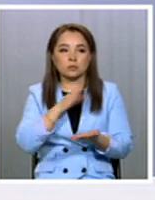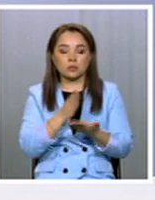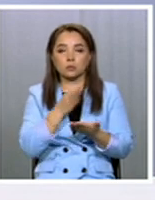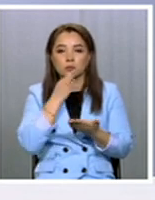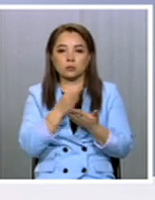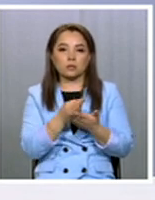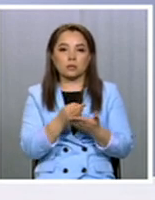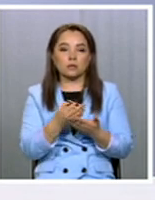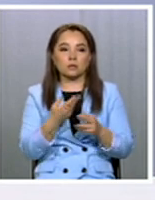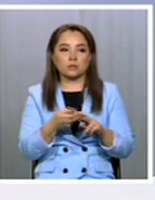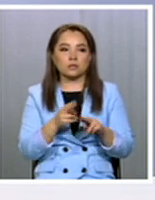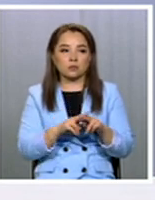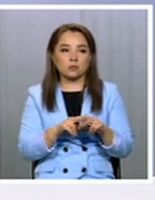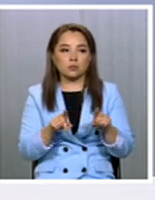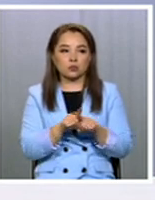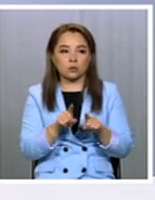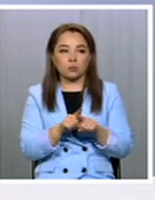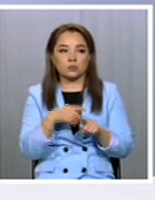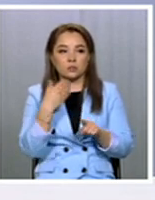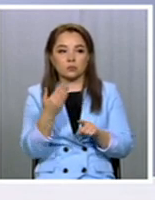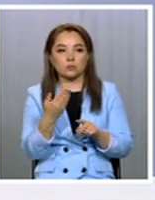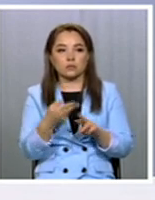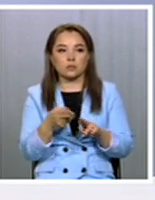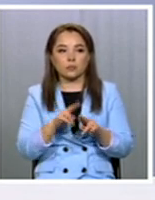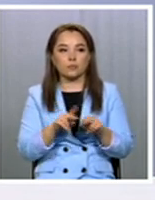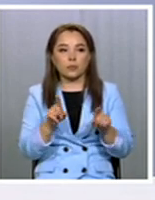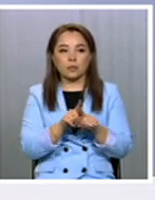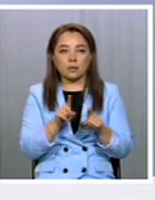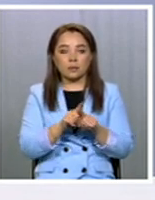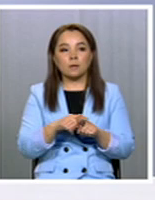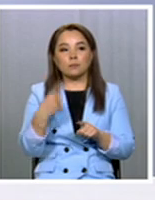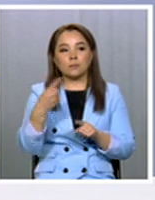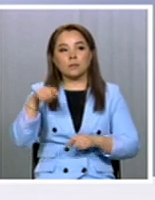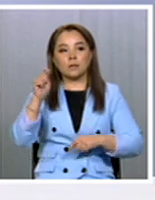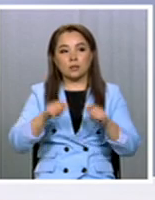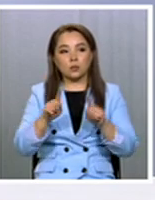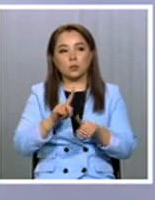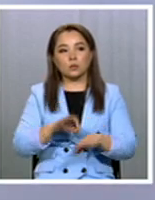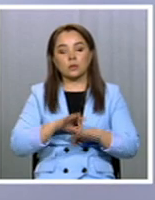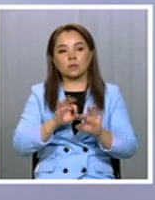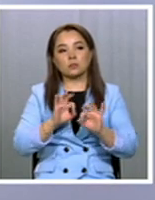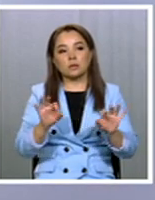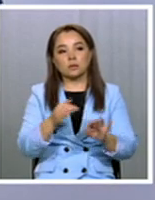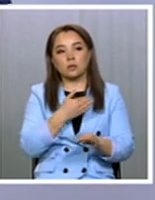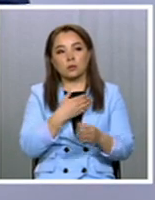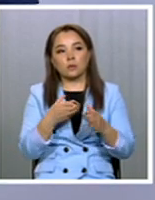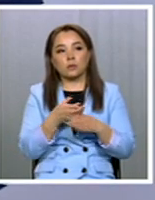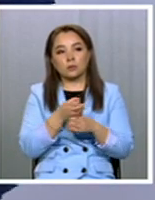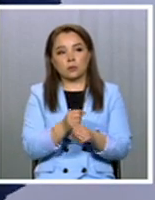Оқушылар, съезде не туралы айтылды? Сол туралы мәліметке тоқтала кетсек.